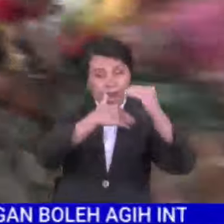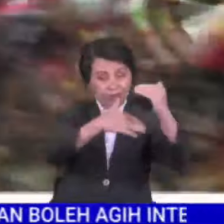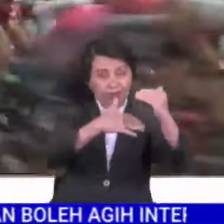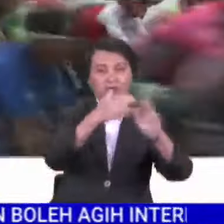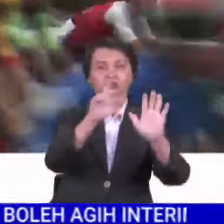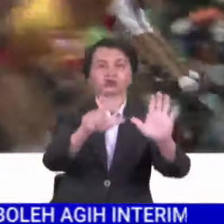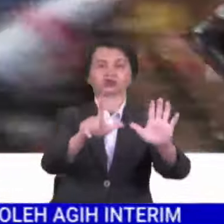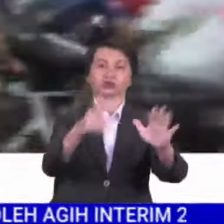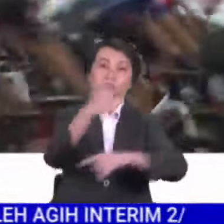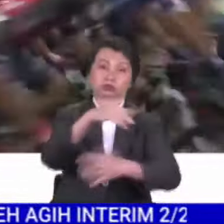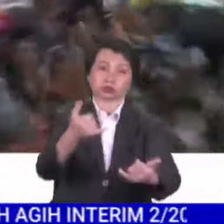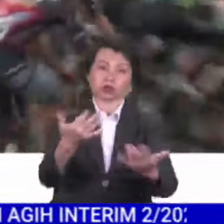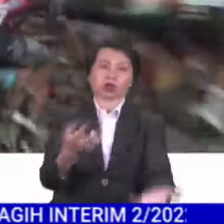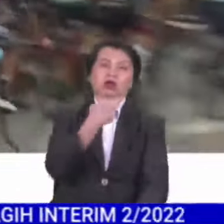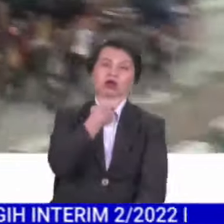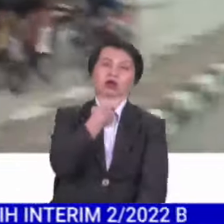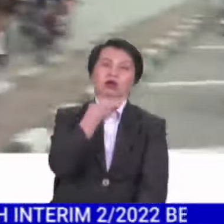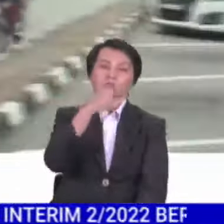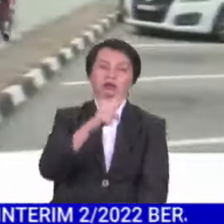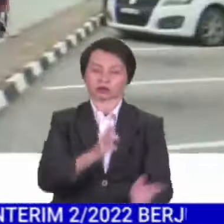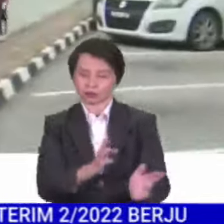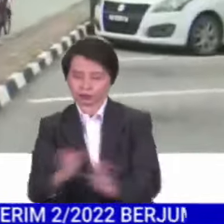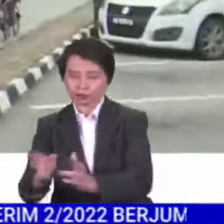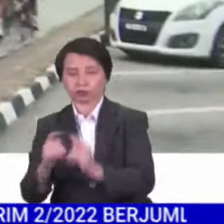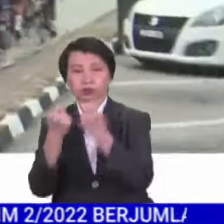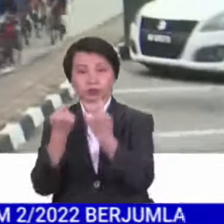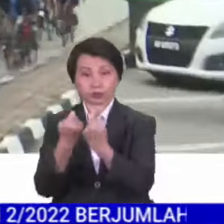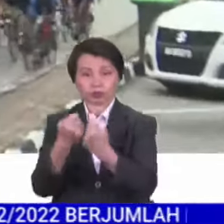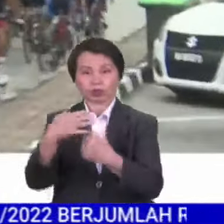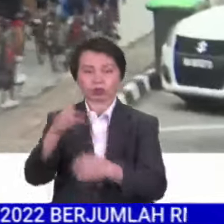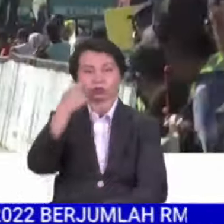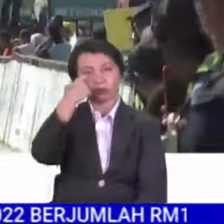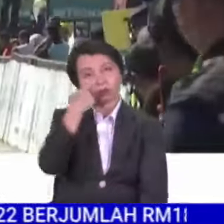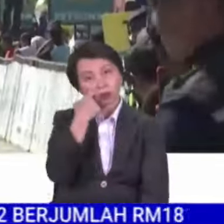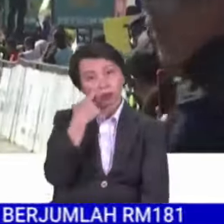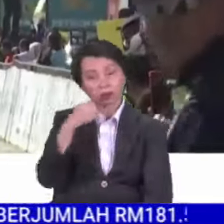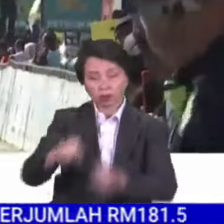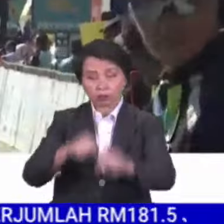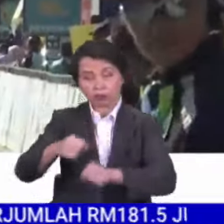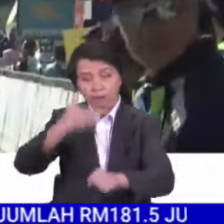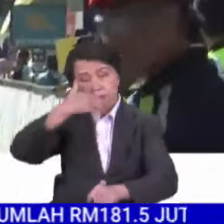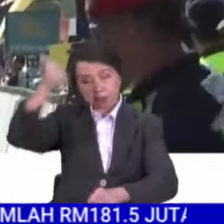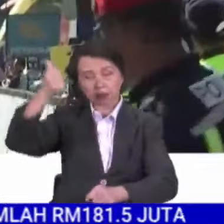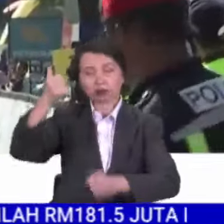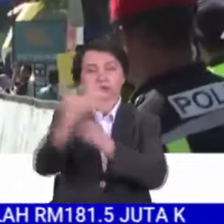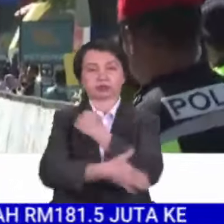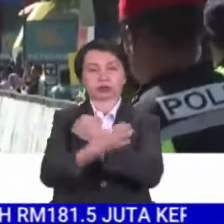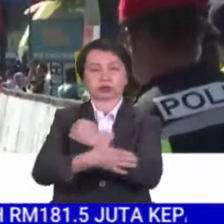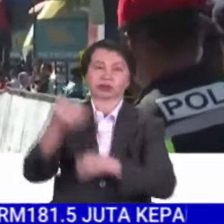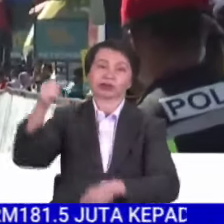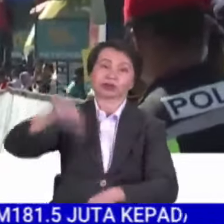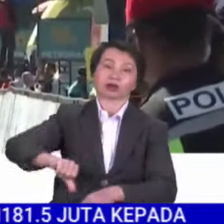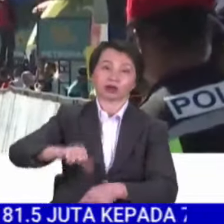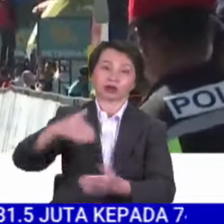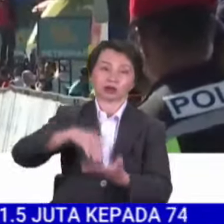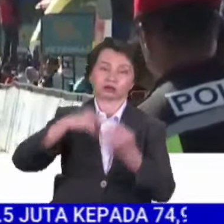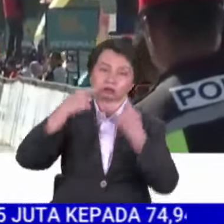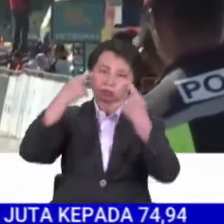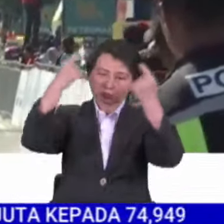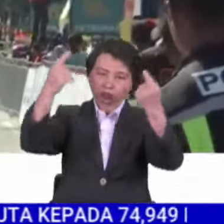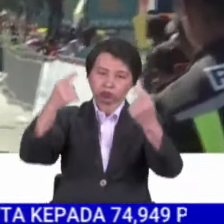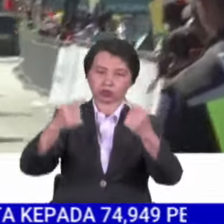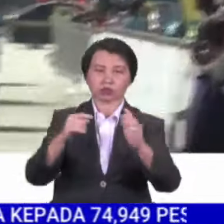ini nyata memberi kesan kepada perancangan pasukan. Lebih malang, pelumba terbaik negara Kiziyi gagal mengulangi pencapaian